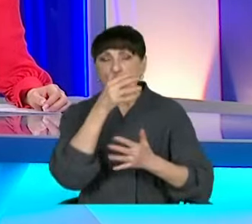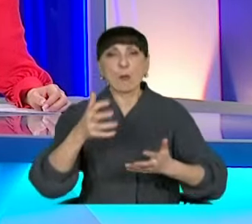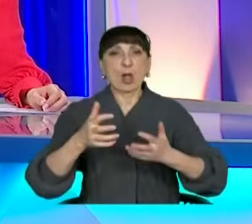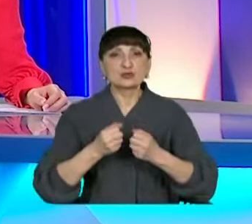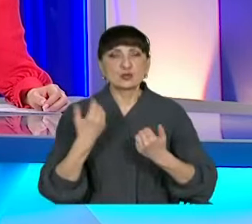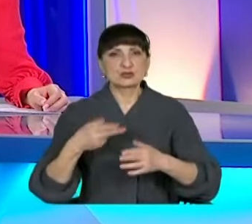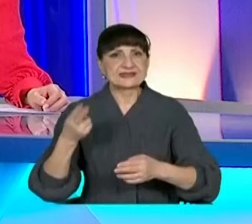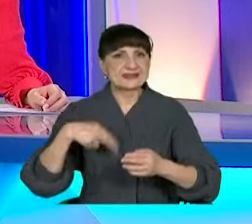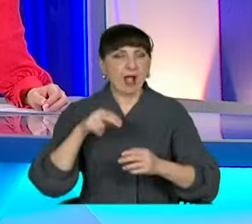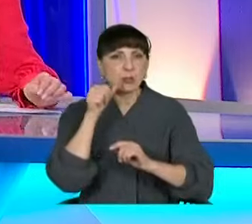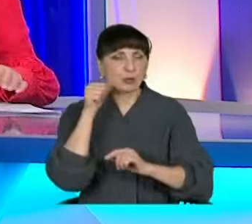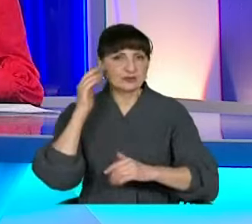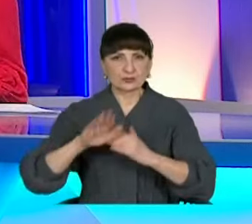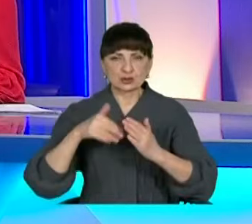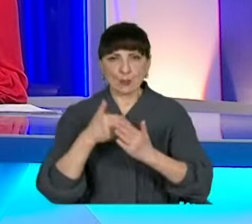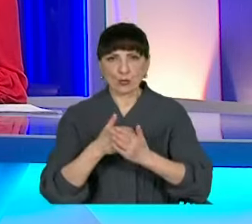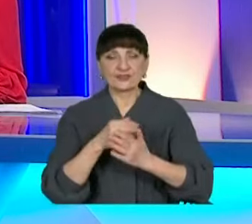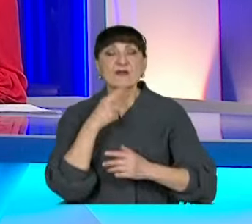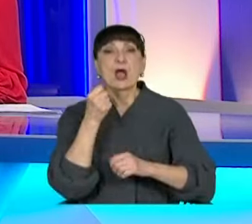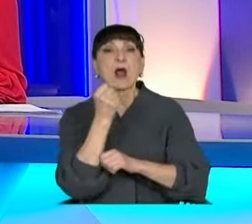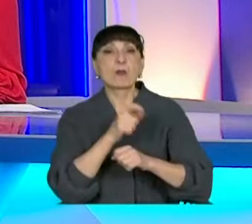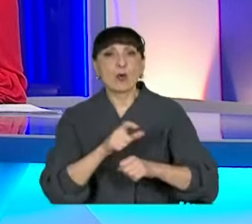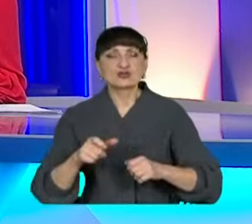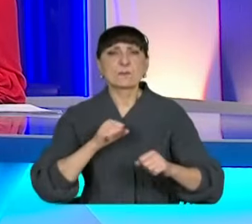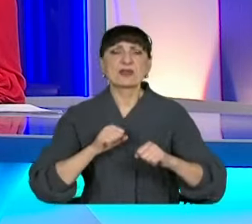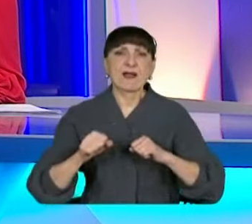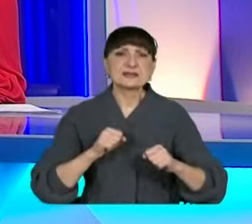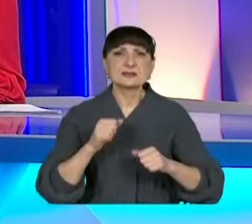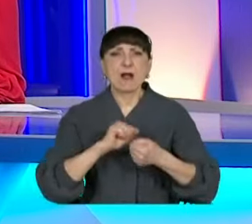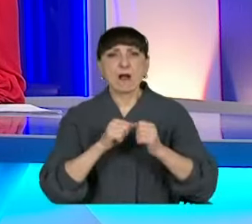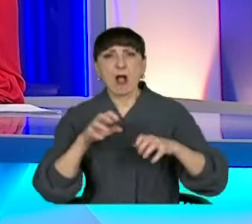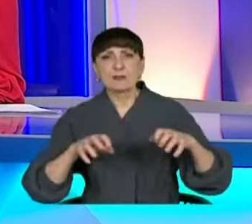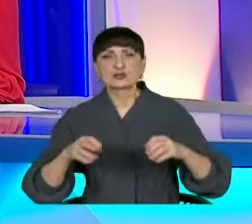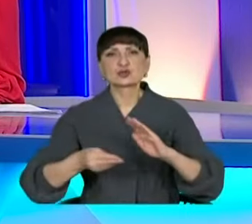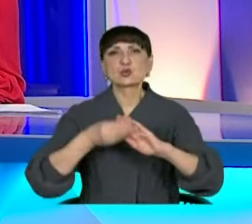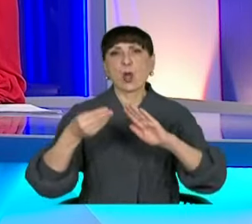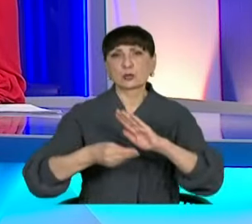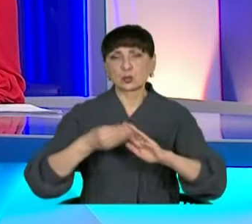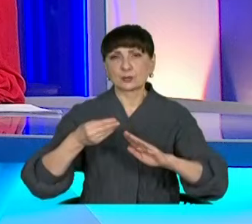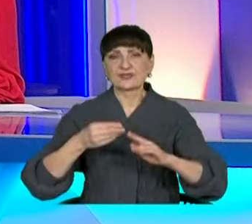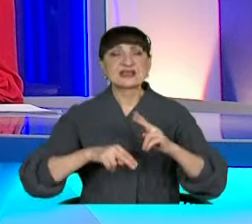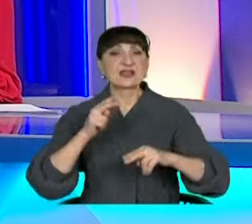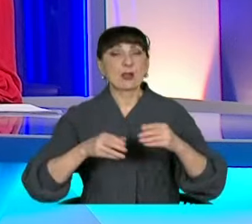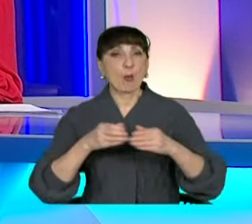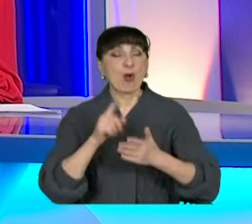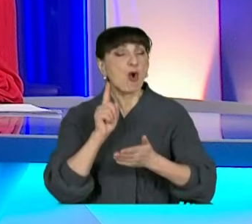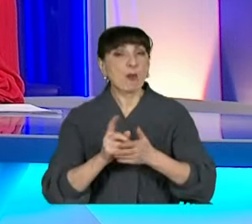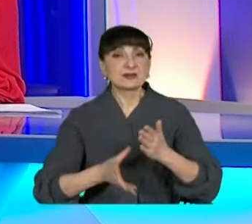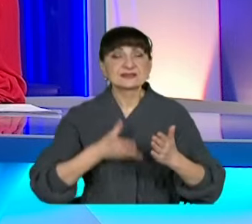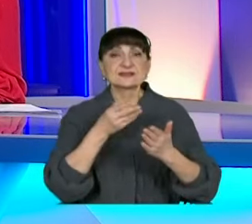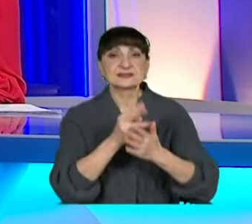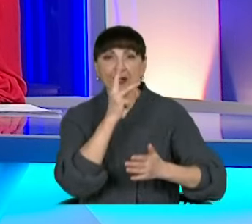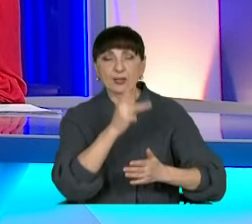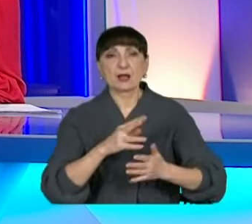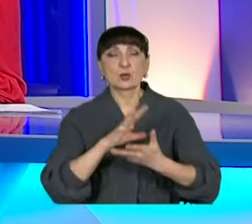с декабря прошлого года. По словам рабочих, это бригадиры, каменщики и штукатуры. Подрядчик обязан выплатить им в общей